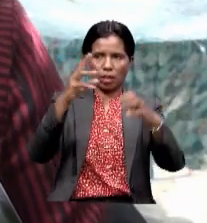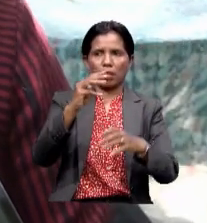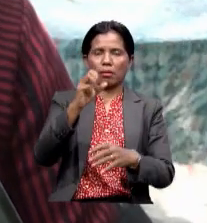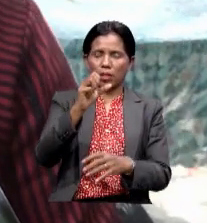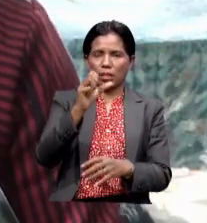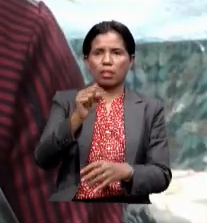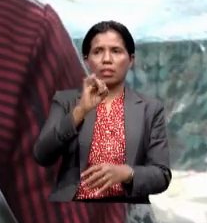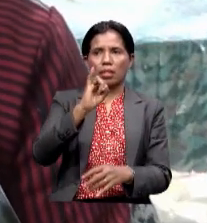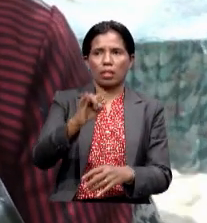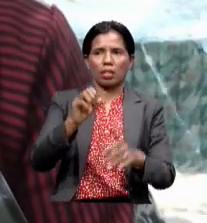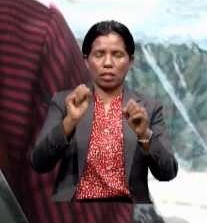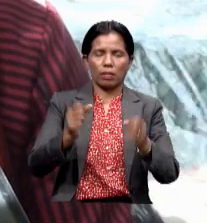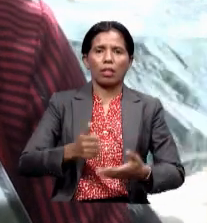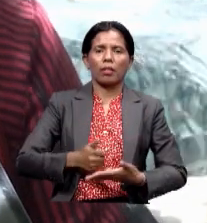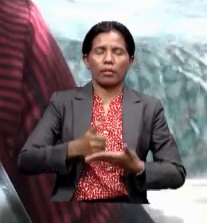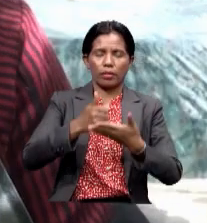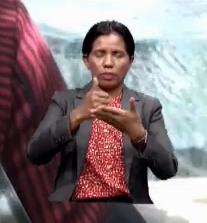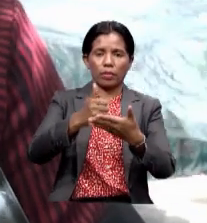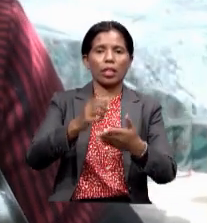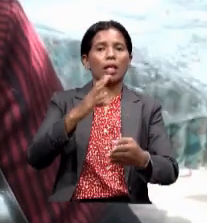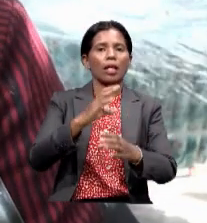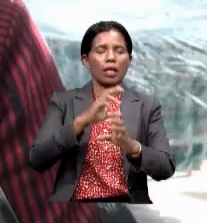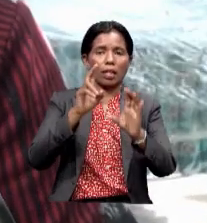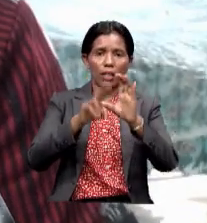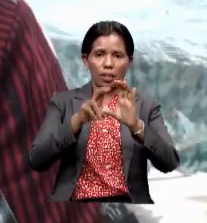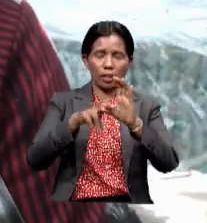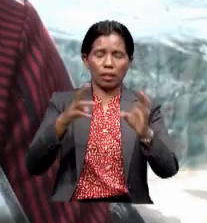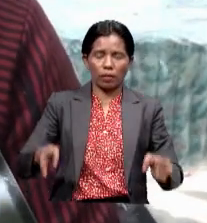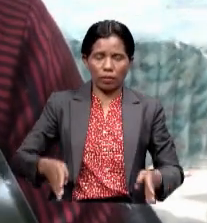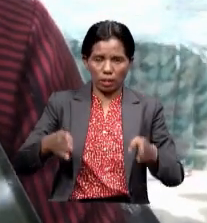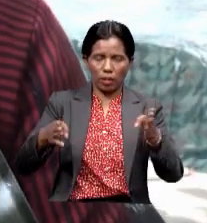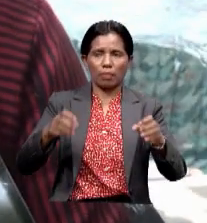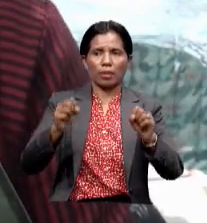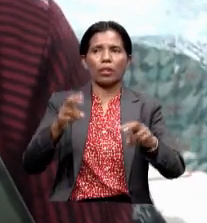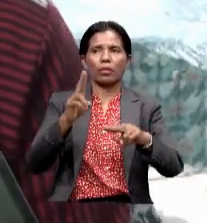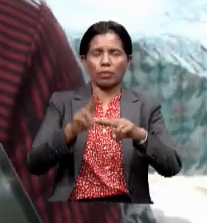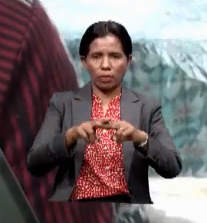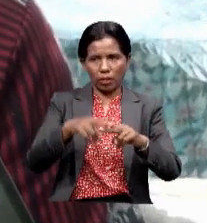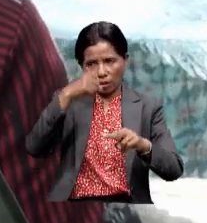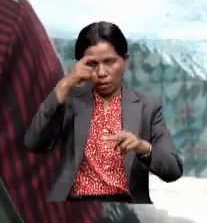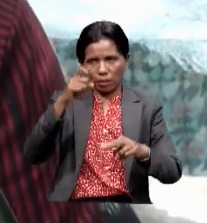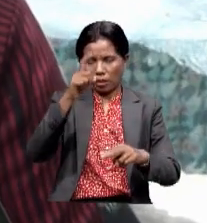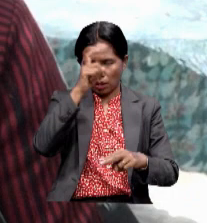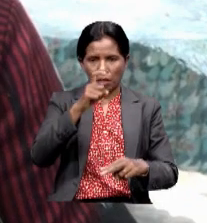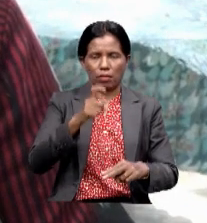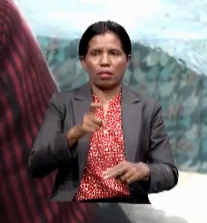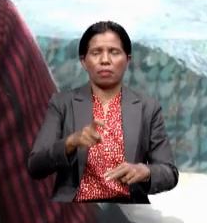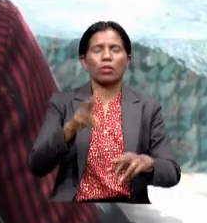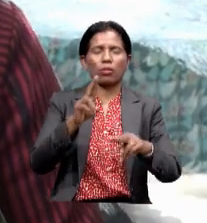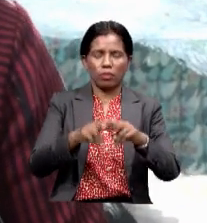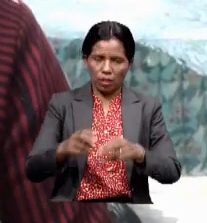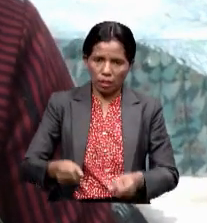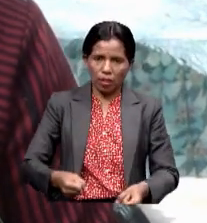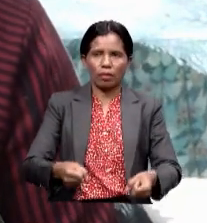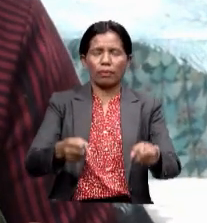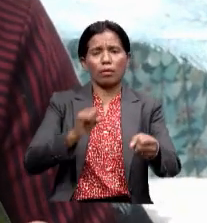social para tu bele facilita cadeira roda ida bania par nivel tur tamania dari ona ma beni situr fale carroça ita hoto en hare ha